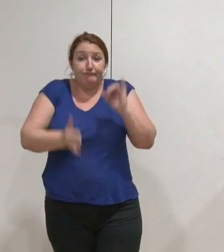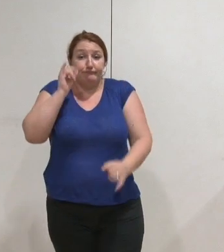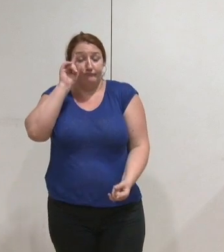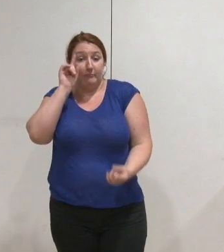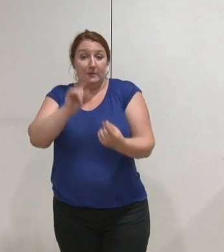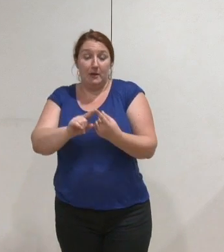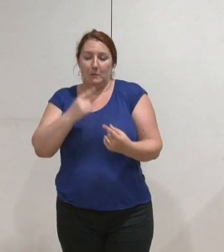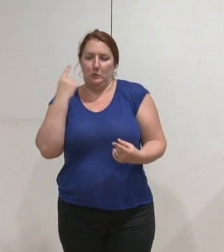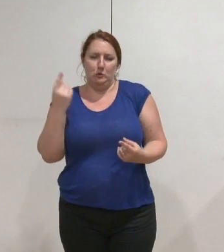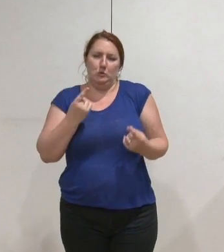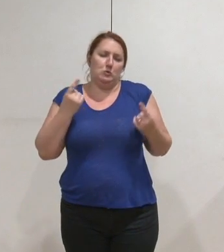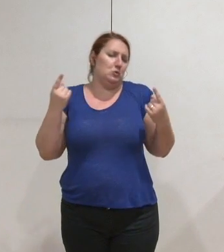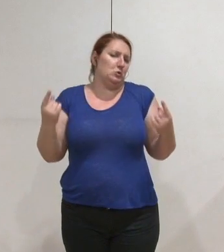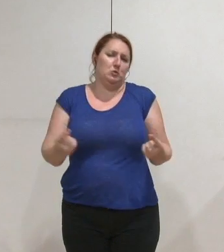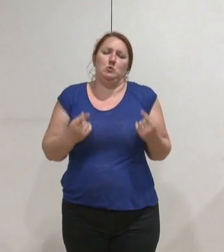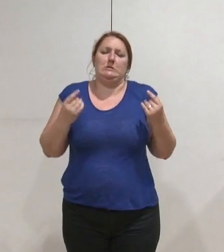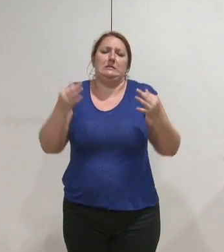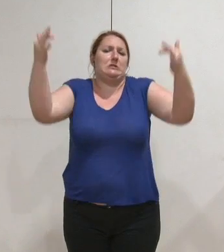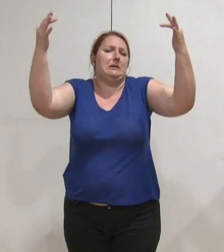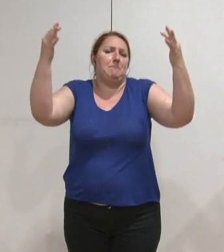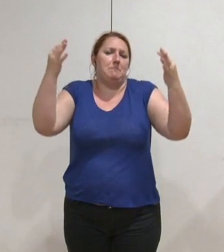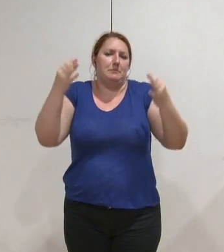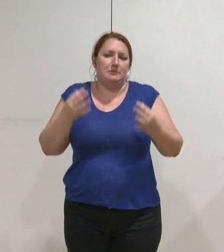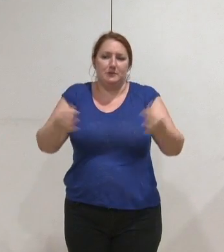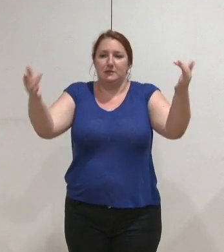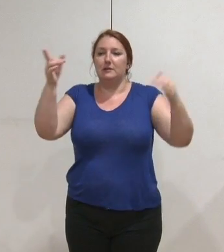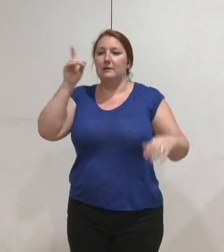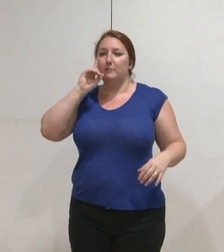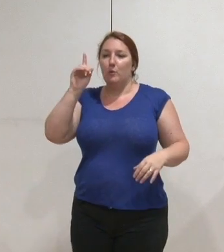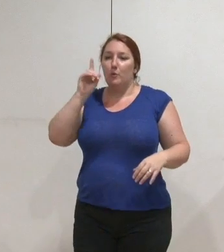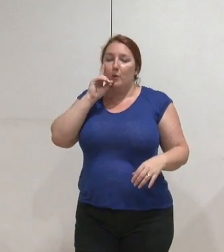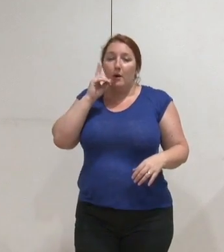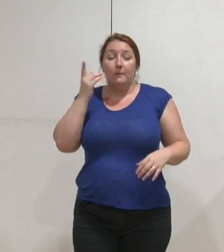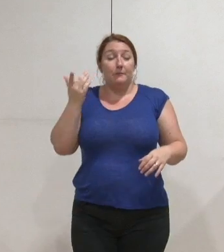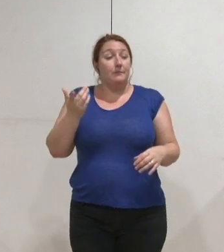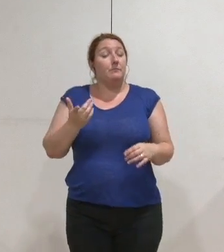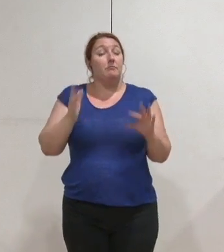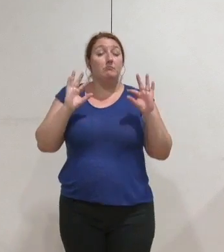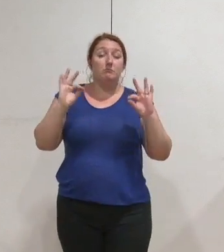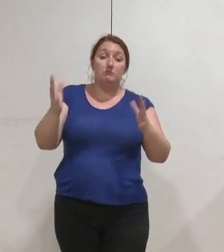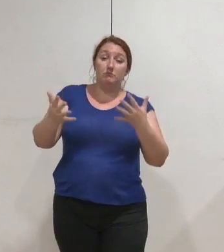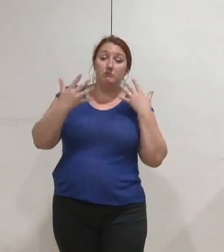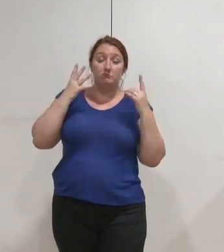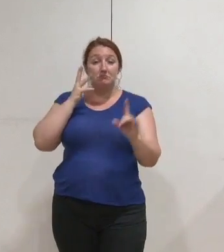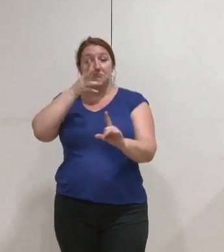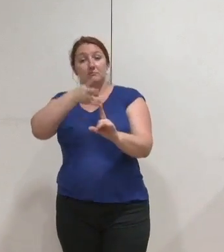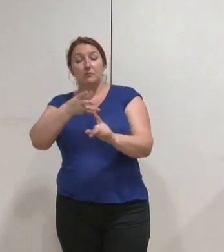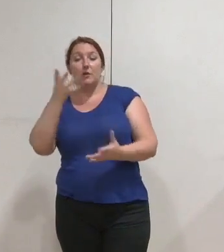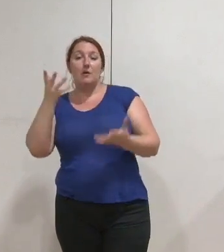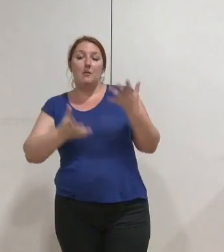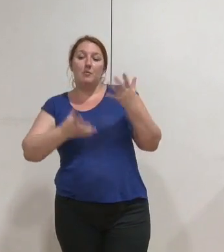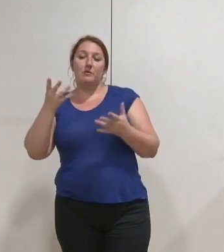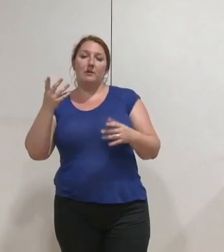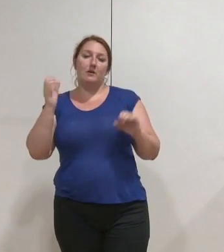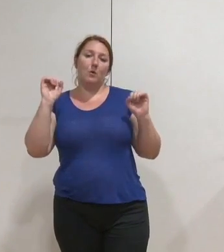sujet qui est toujours très sensible parce qu'effectivement lorsque l'on parle de ces choseslà on peut penser que l'on accuse à mot